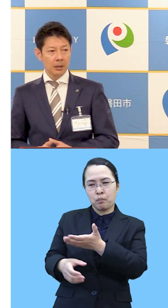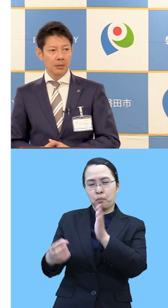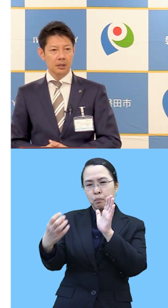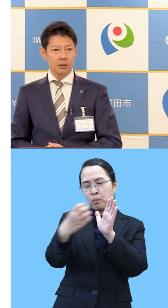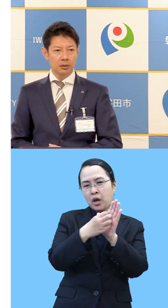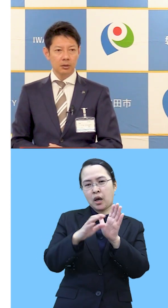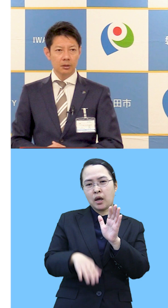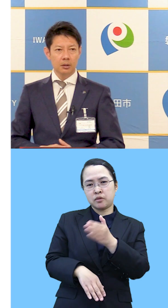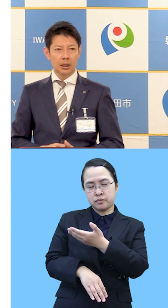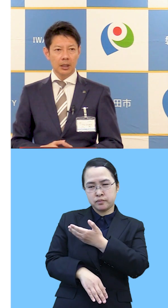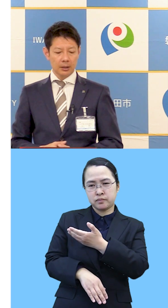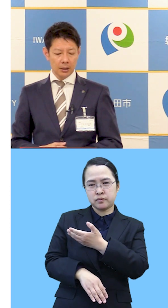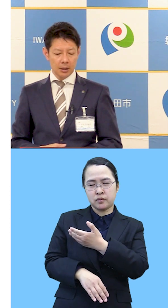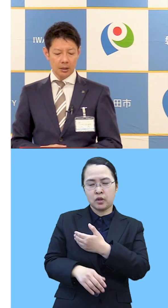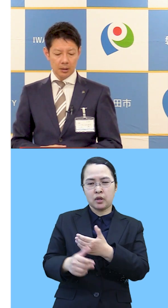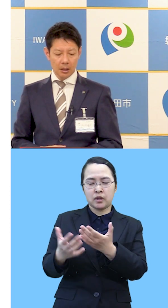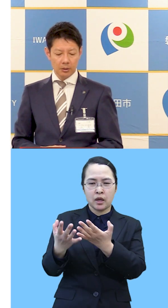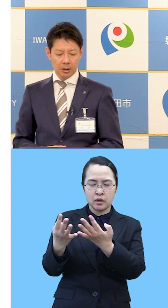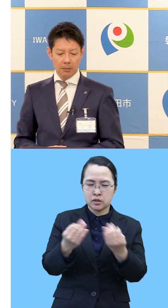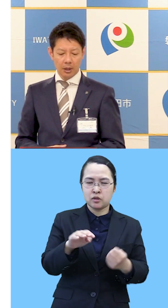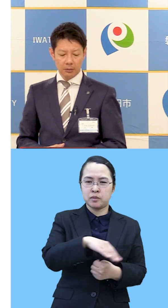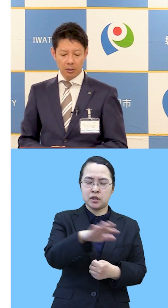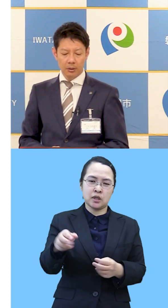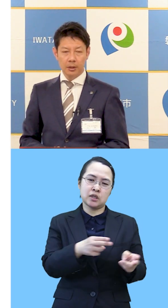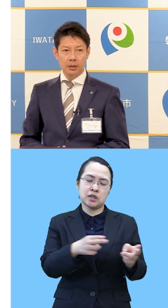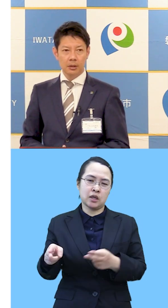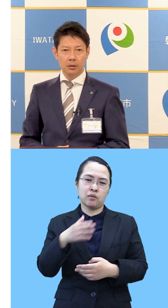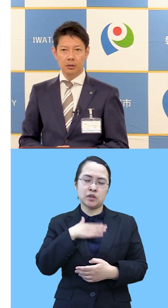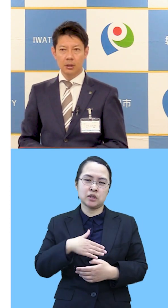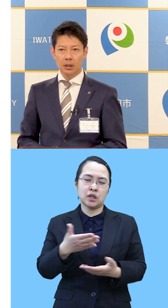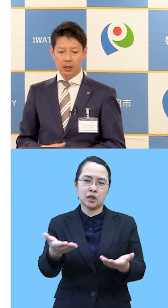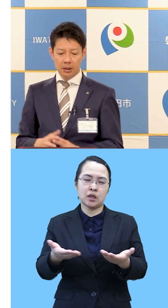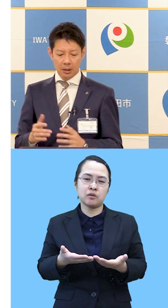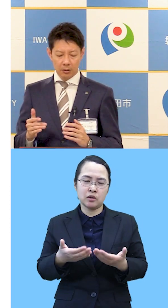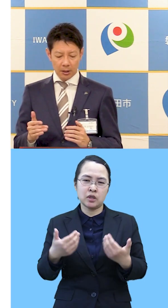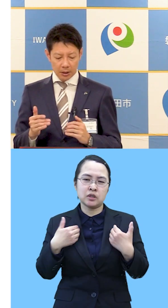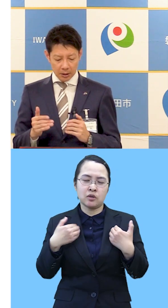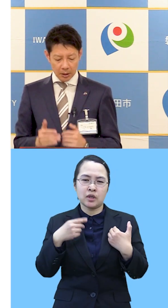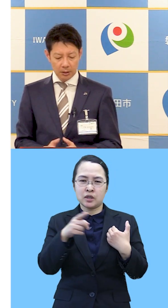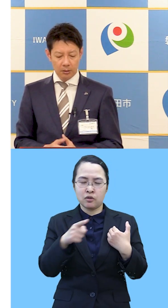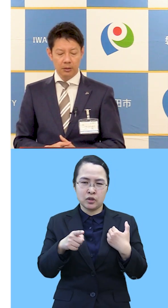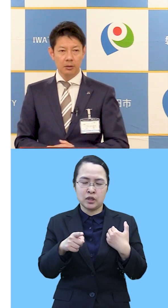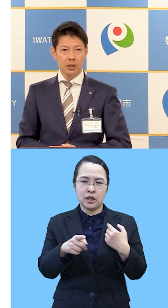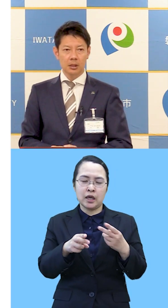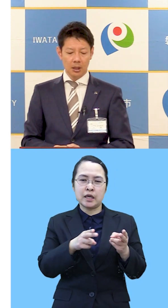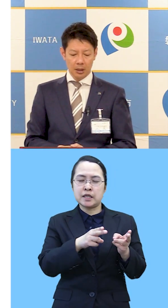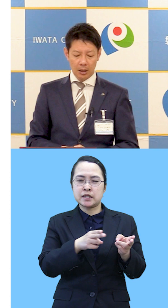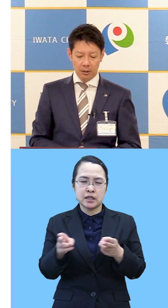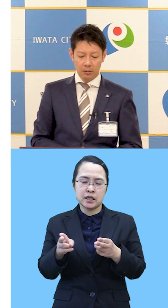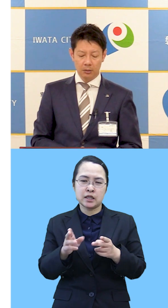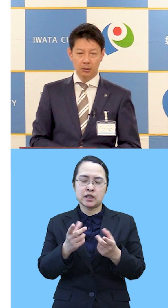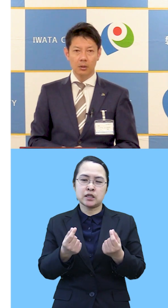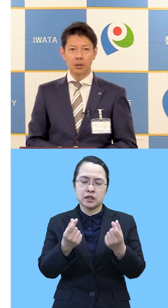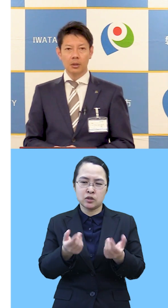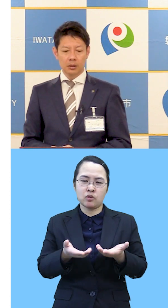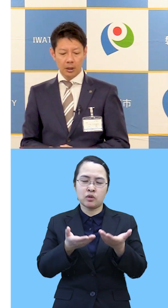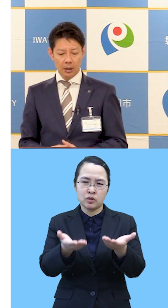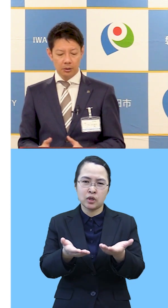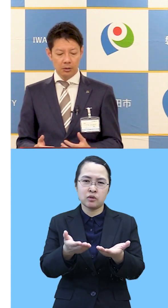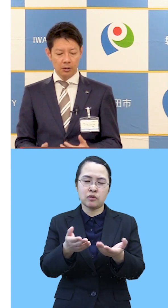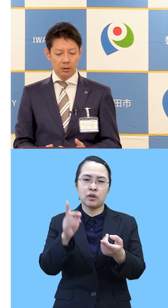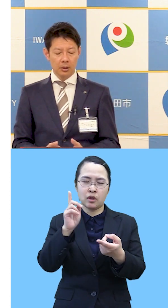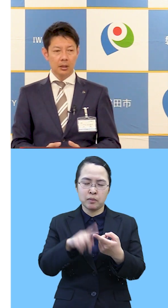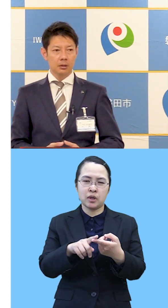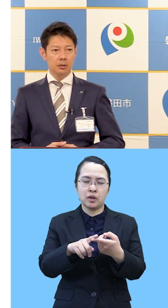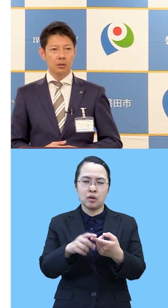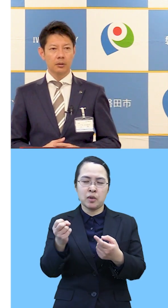、まずより多くの方々に制度を知ってもらうと、必要とする方に支援の手がしっかり届くようにしていきたいということと、それから